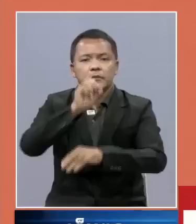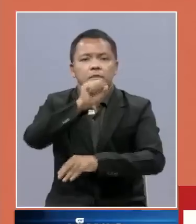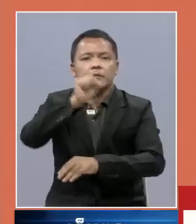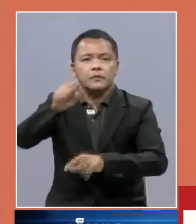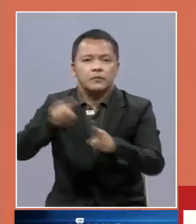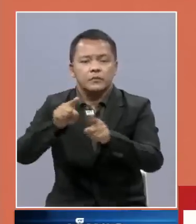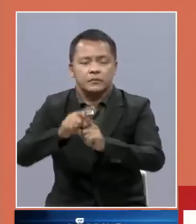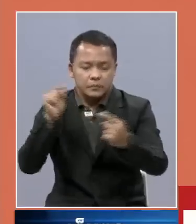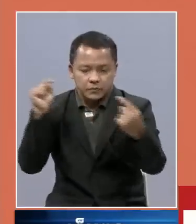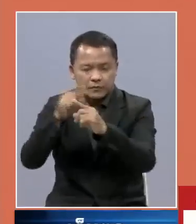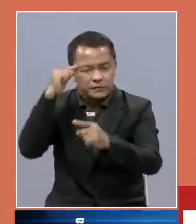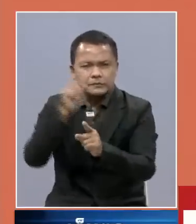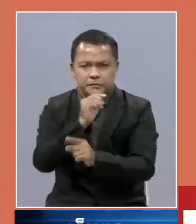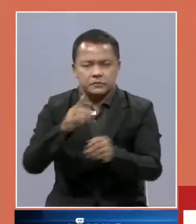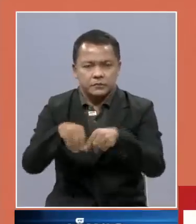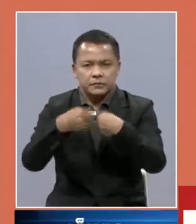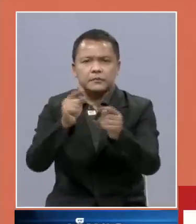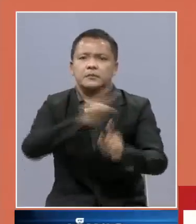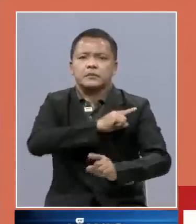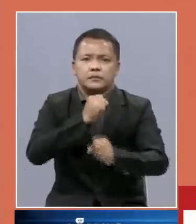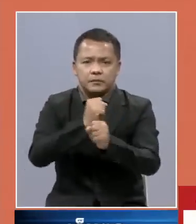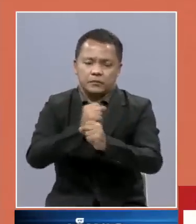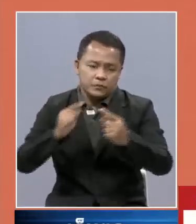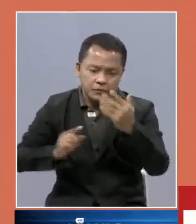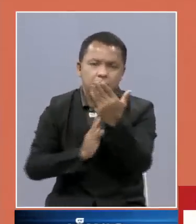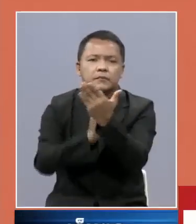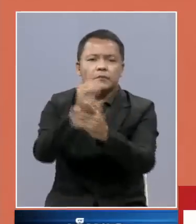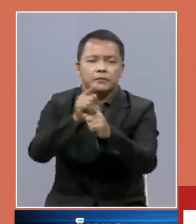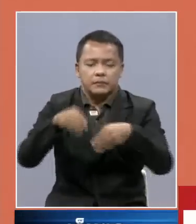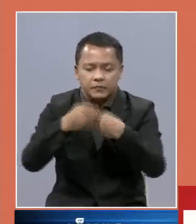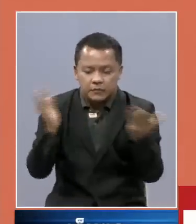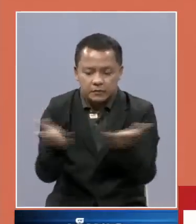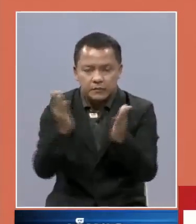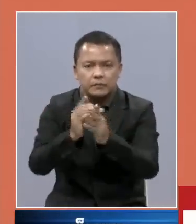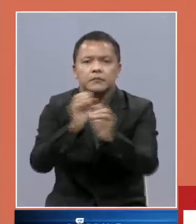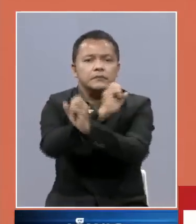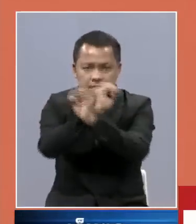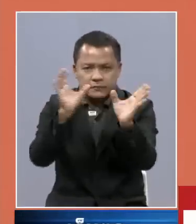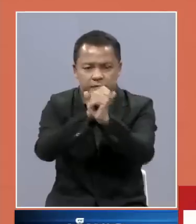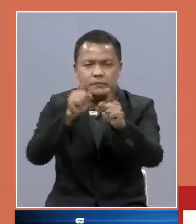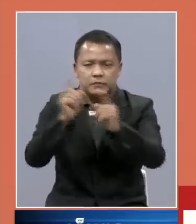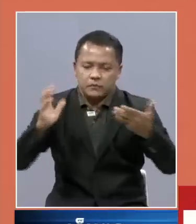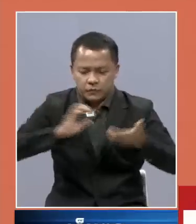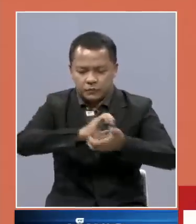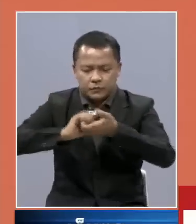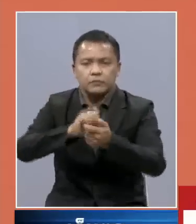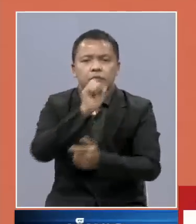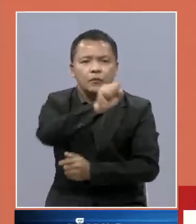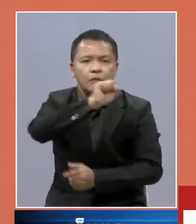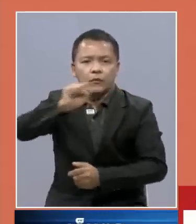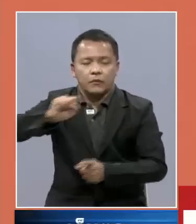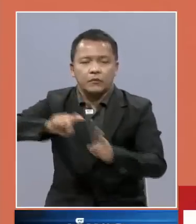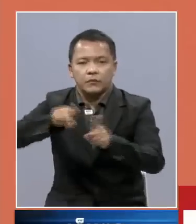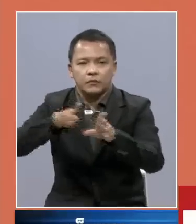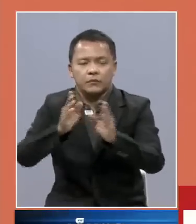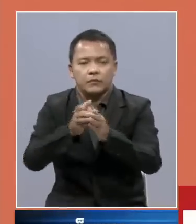ภาที่มีเจตจำนงที่แน่วแน่เพื่อทำภารกิจนี้ให้ลุล่วงรวมถึงเพื่อผลักดันให้เกิดความโปร่งใสและการมีส่วนร่วมของสภานะคะโดยเฉ